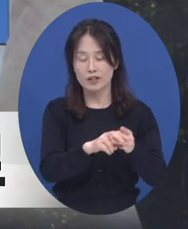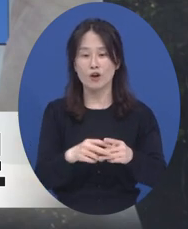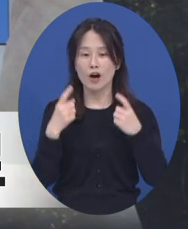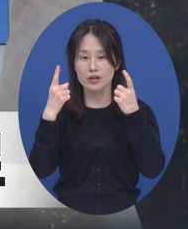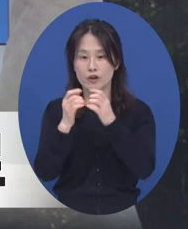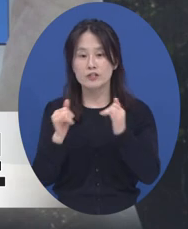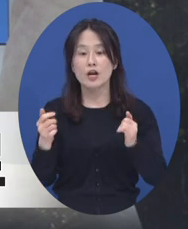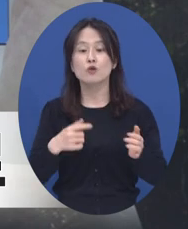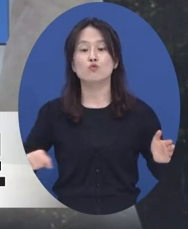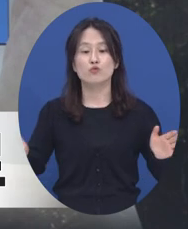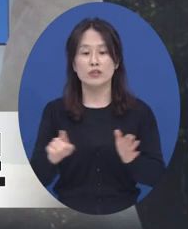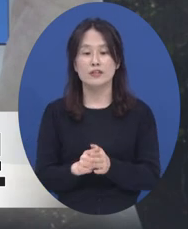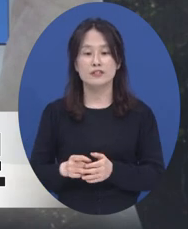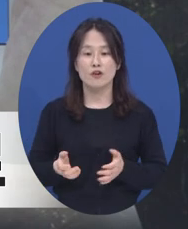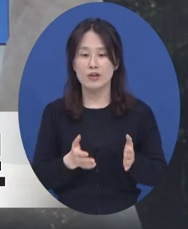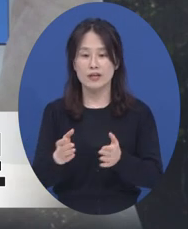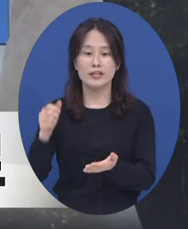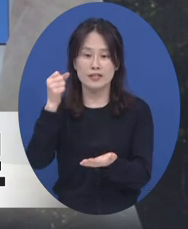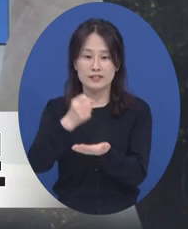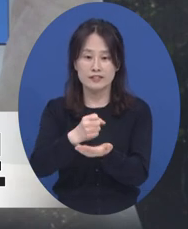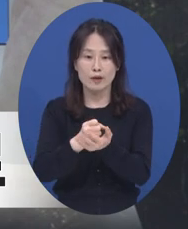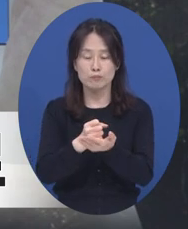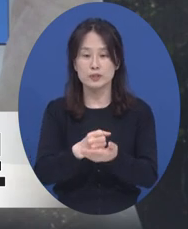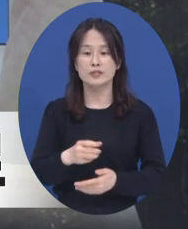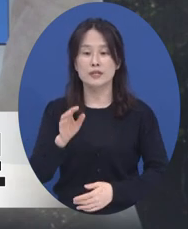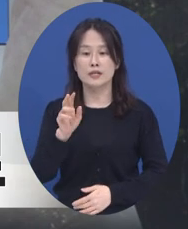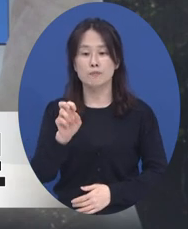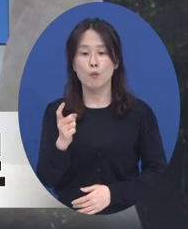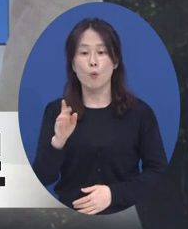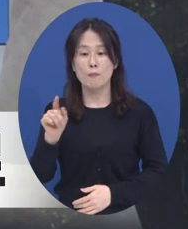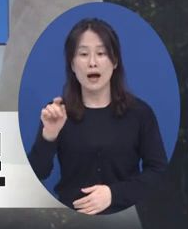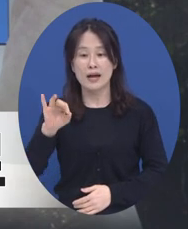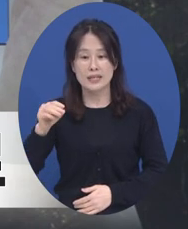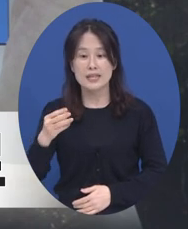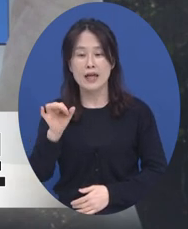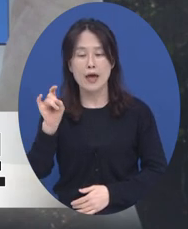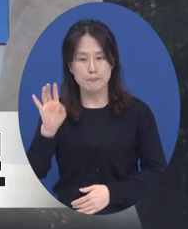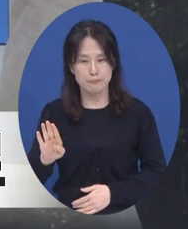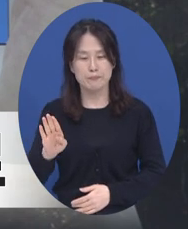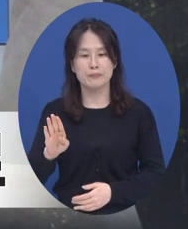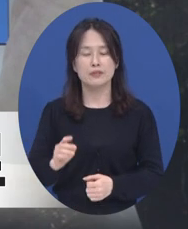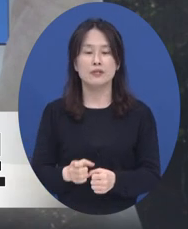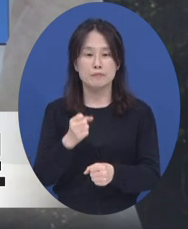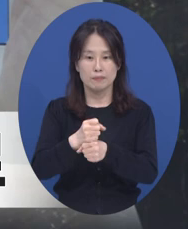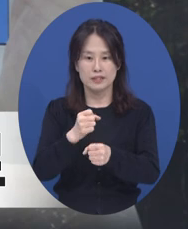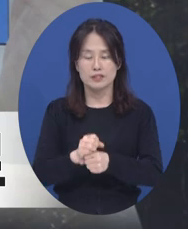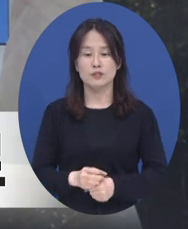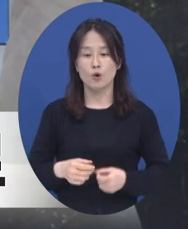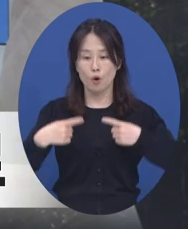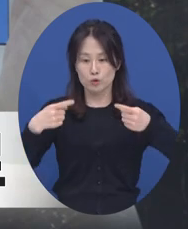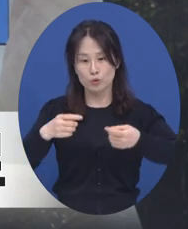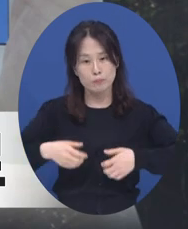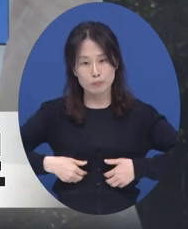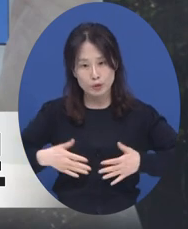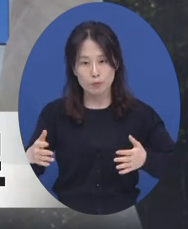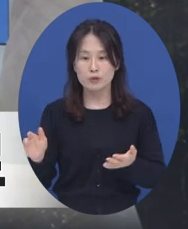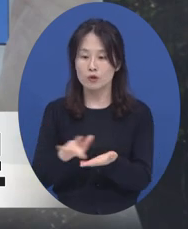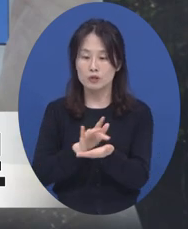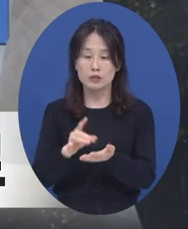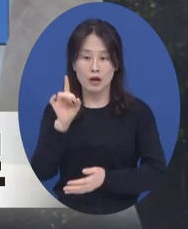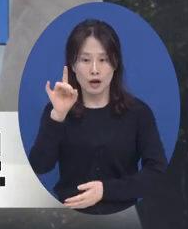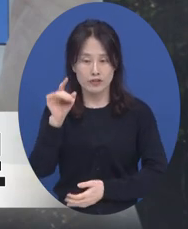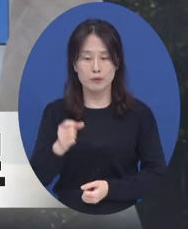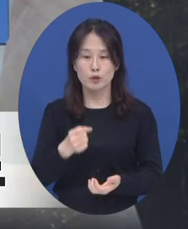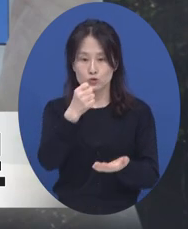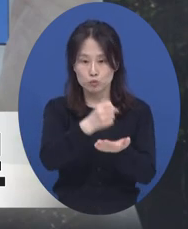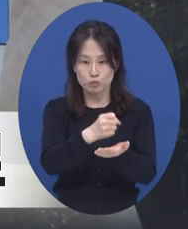위한 남한산성 옛길 스탬프 투어 모바일 앱을 출시했습니다. 종이로 된 지도 없이 스마트폰만 있으면 손쉽게 도장을